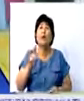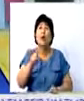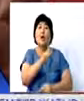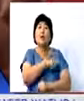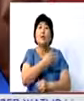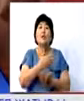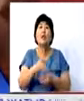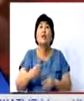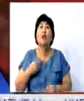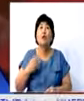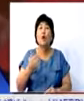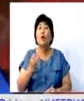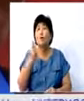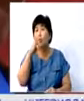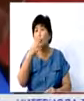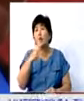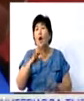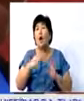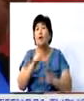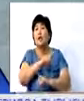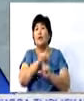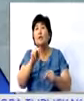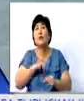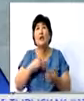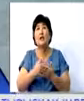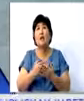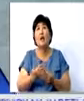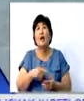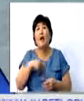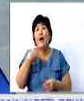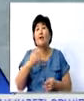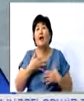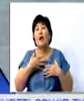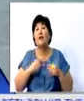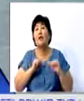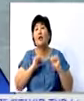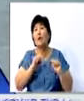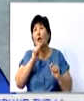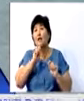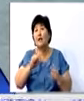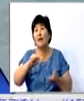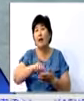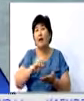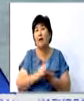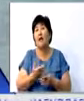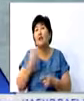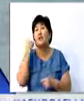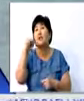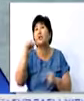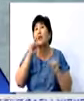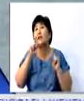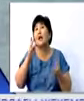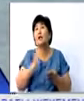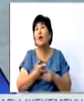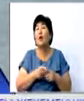медицина саласының маманы. Ол 4 жылдан бері аудандық емханада еңбек етеді. Аталған сыйлыққа денсаулық саласы бойынша қатысып отырмын және жеңімпаз